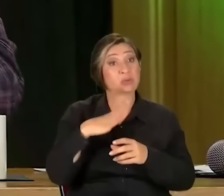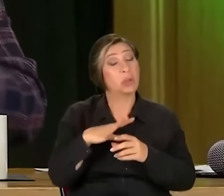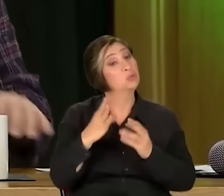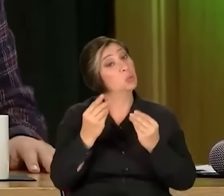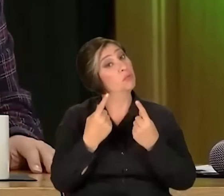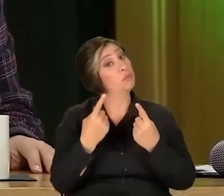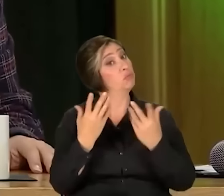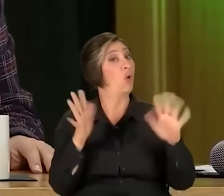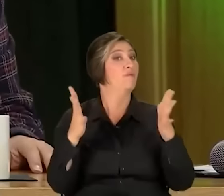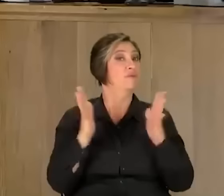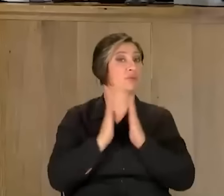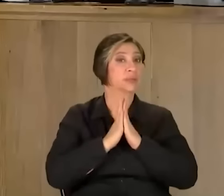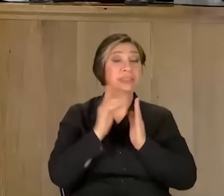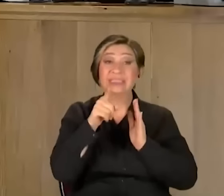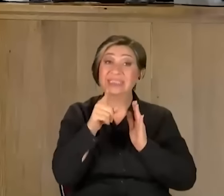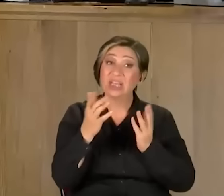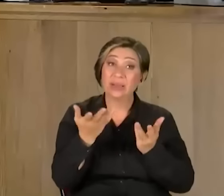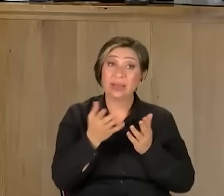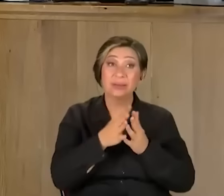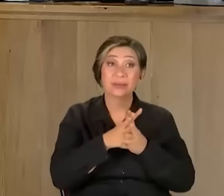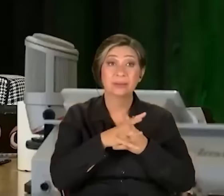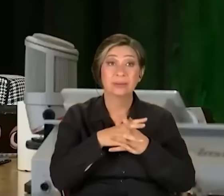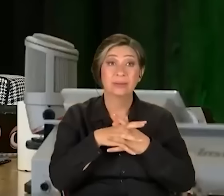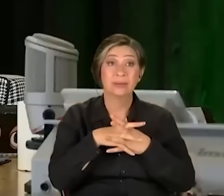Çok enteresan. Sizce neden?